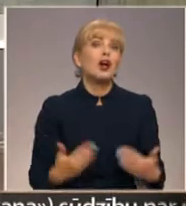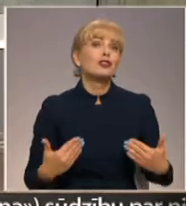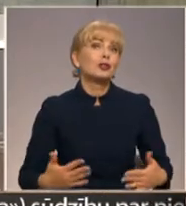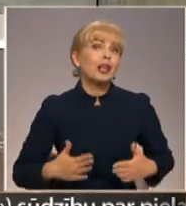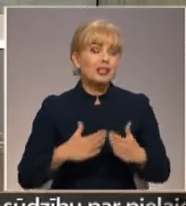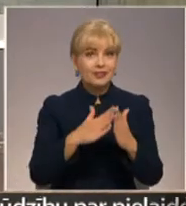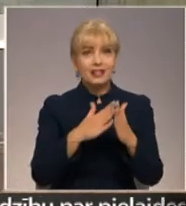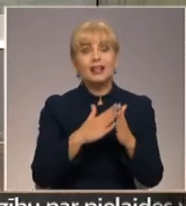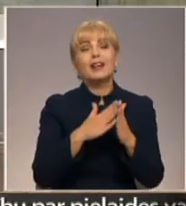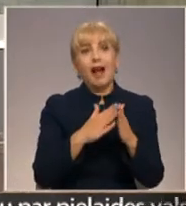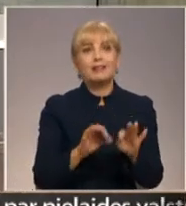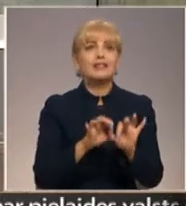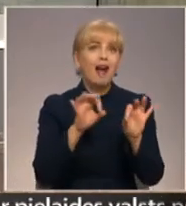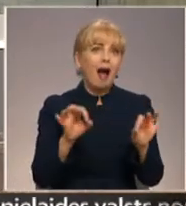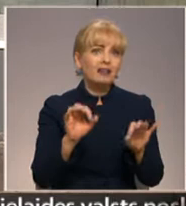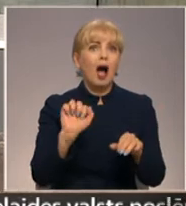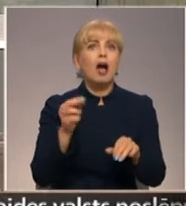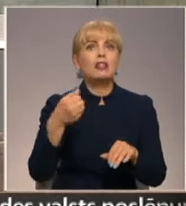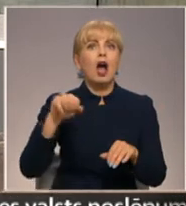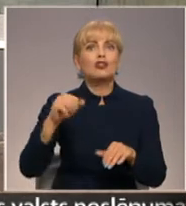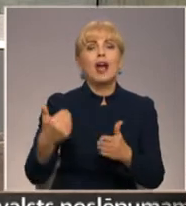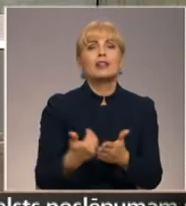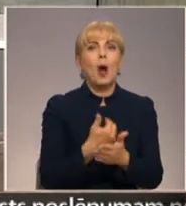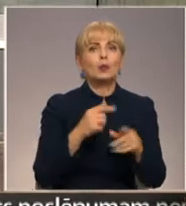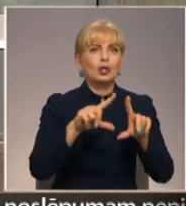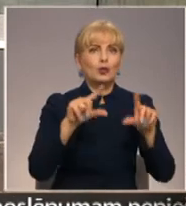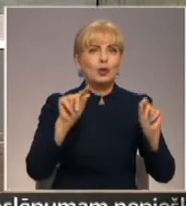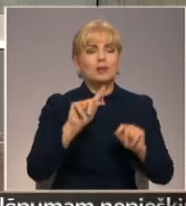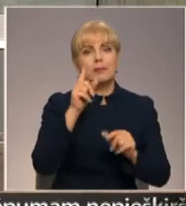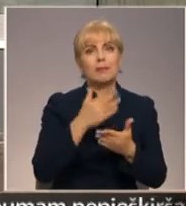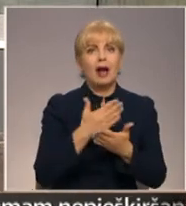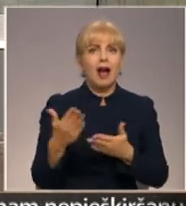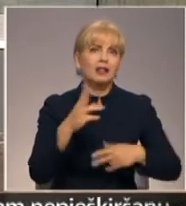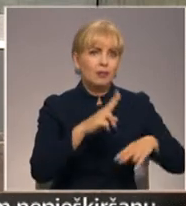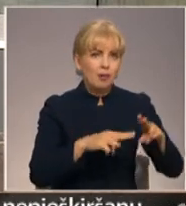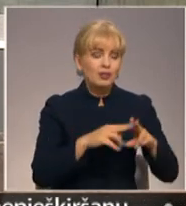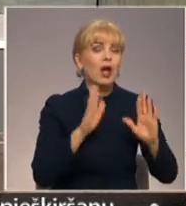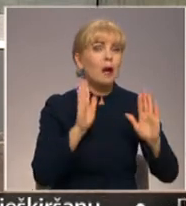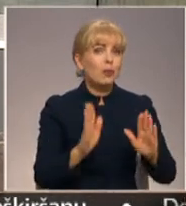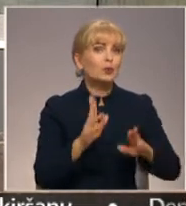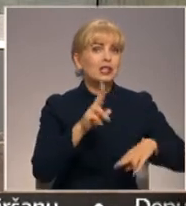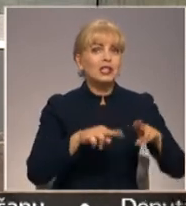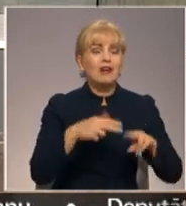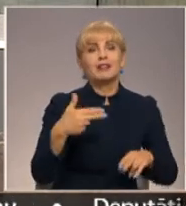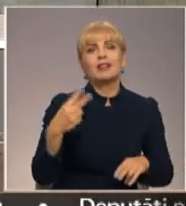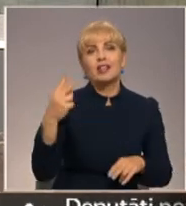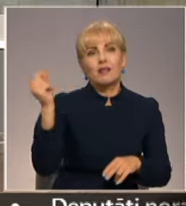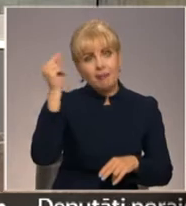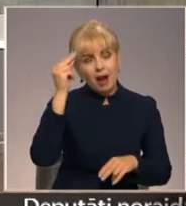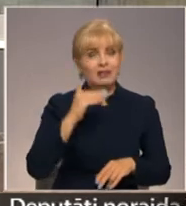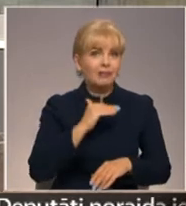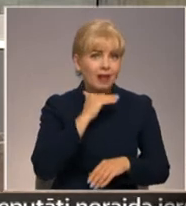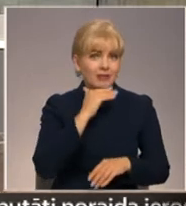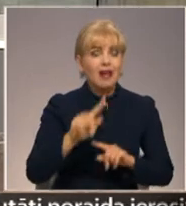Šodien svinīgā gaisotnē sākta Ādažu jaunās skolas pirmās kārtas būvniecība. Tiks izbūvētas 32 mācību klases